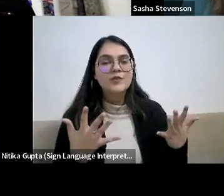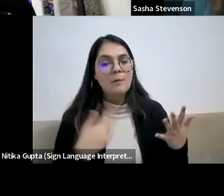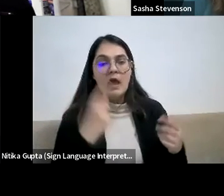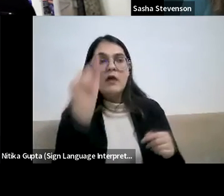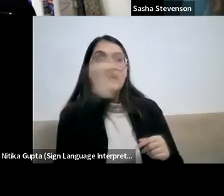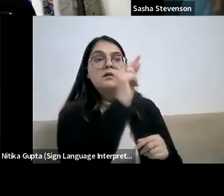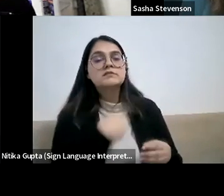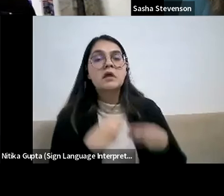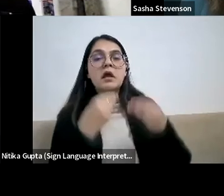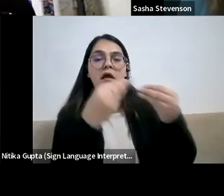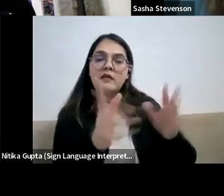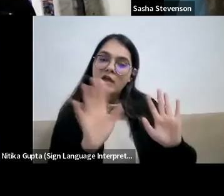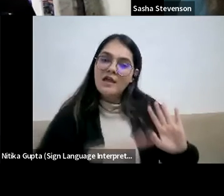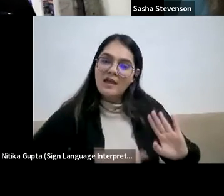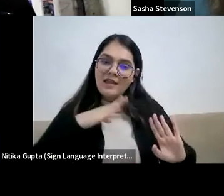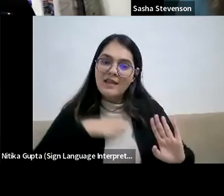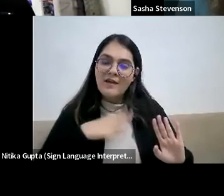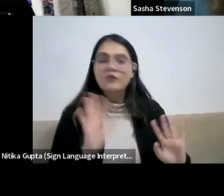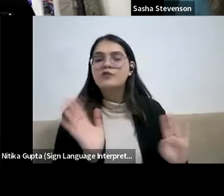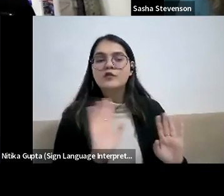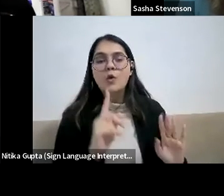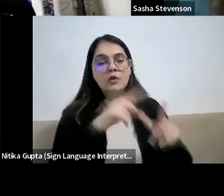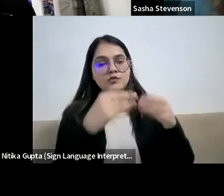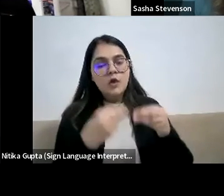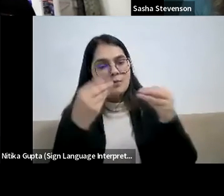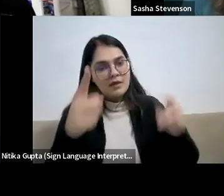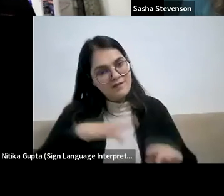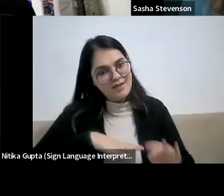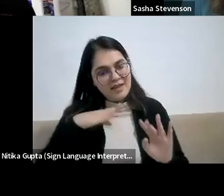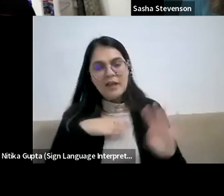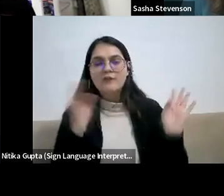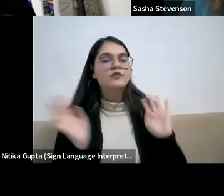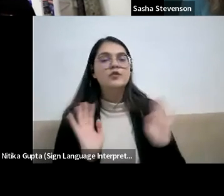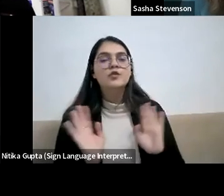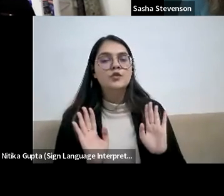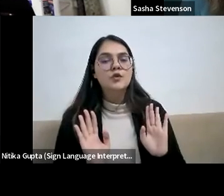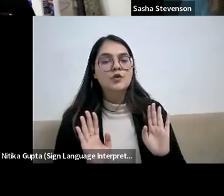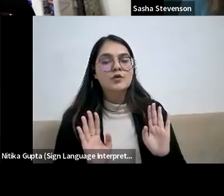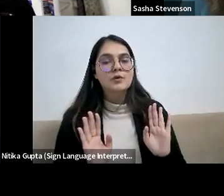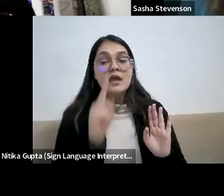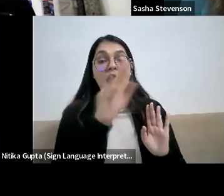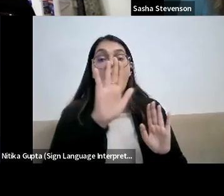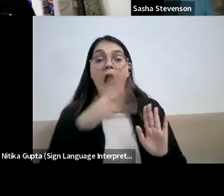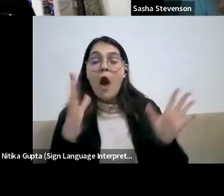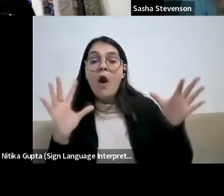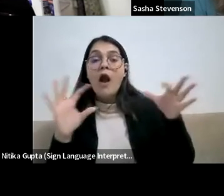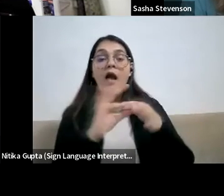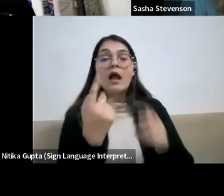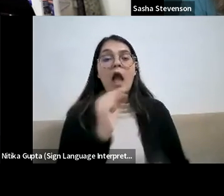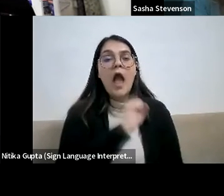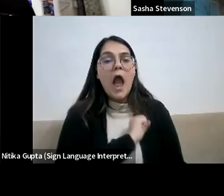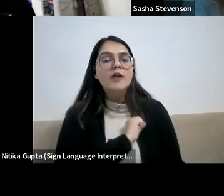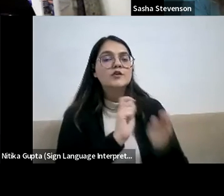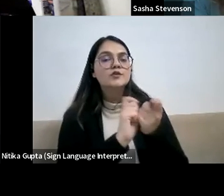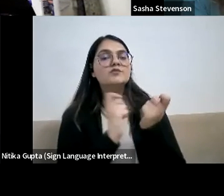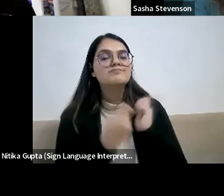के बेसिस पे एक पोस्टिंग मिल गई, उससे काम नहीं बनने वाला। दैट हैज टू बी कपल्ड विथ एटीट्यूडनल चेंज